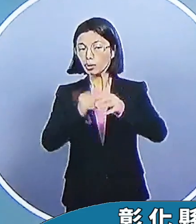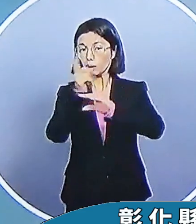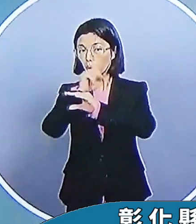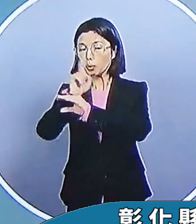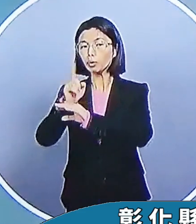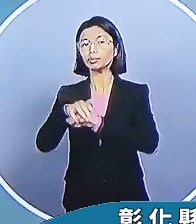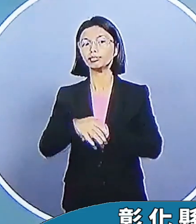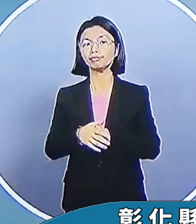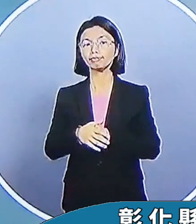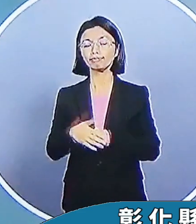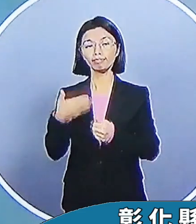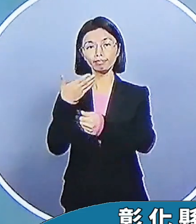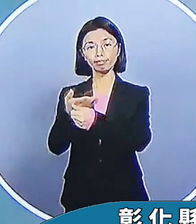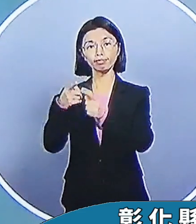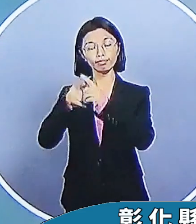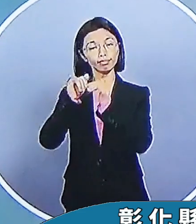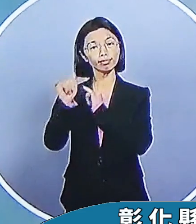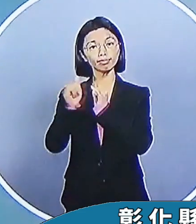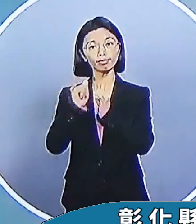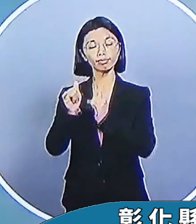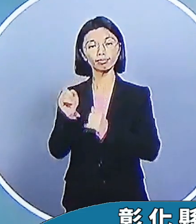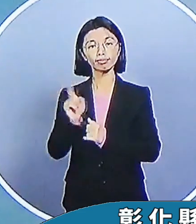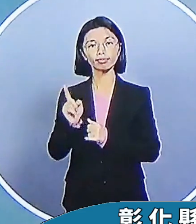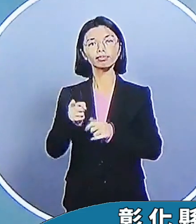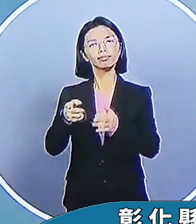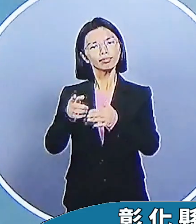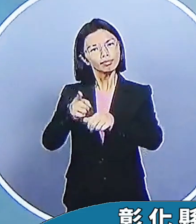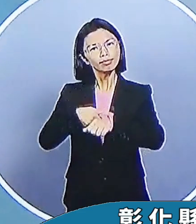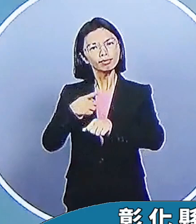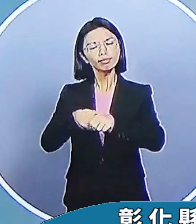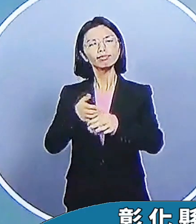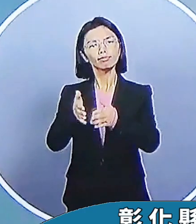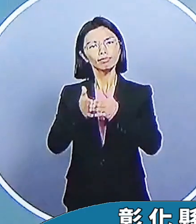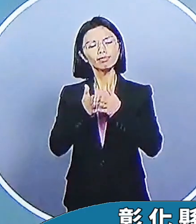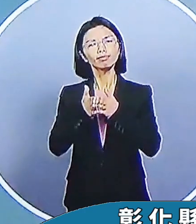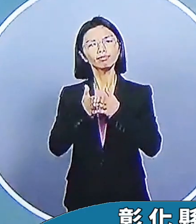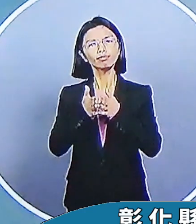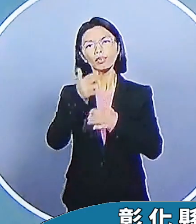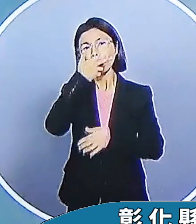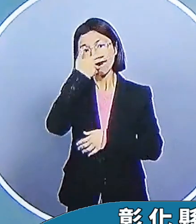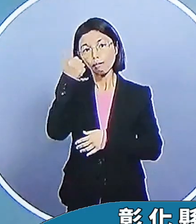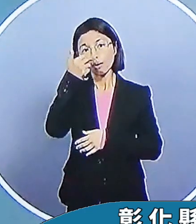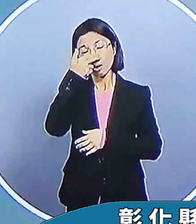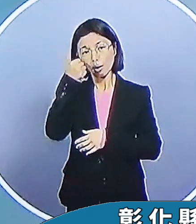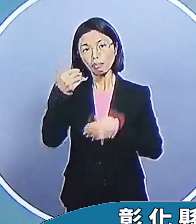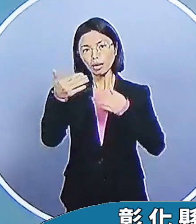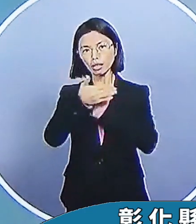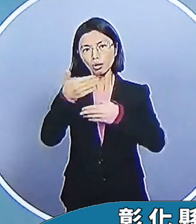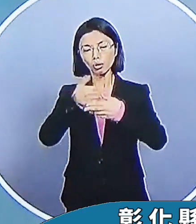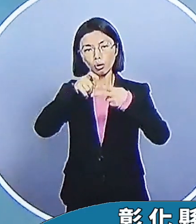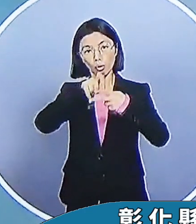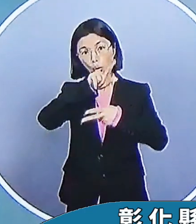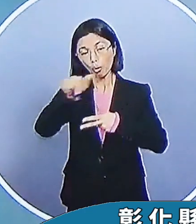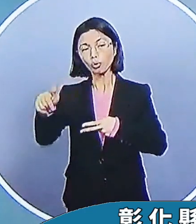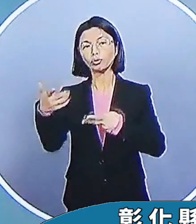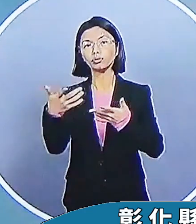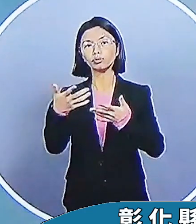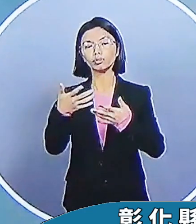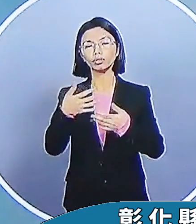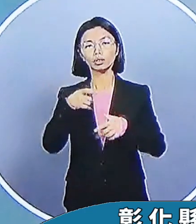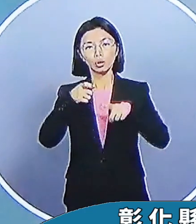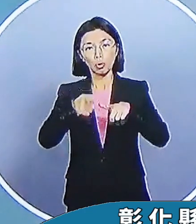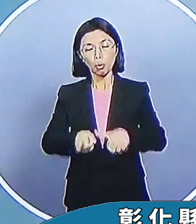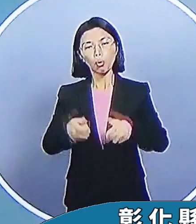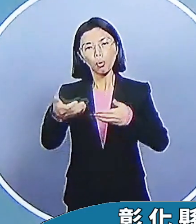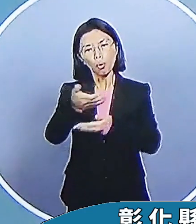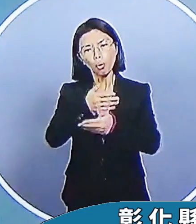车，予咱的乡亲会当真习惯来搭乘便利的交通工具。公共运输，咱